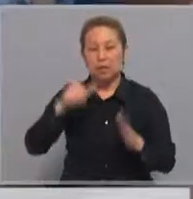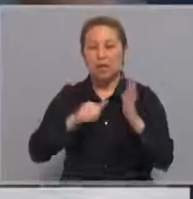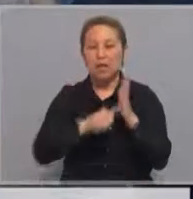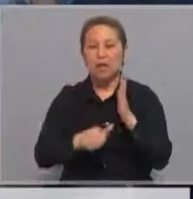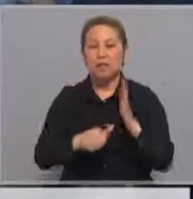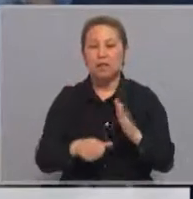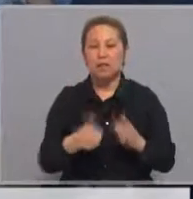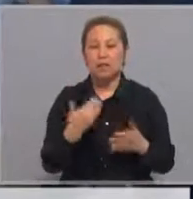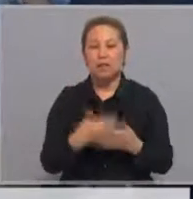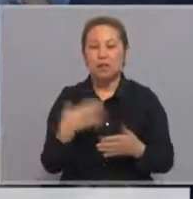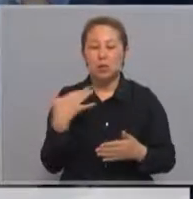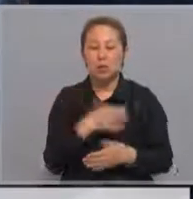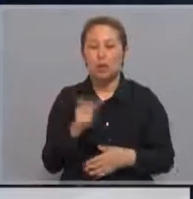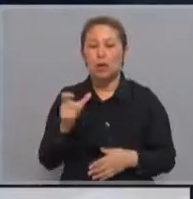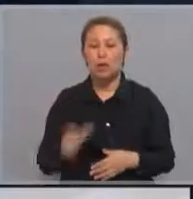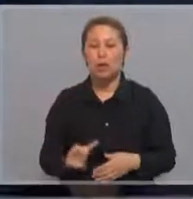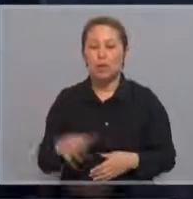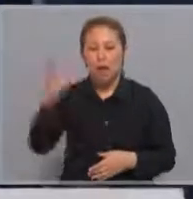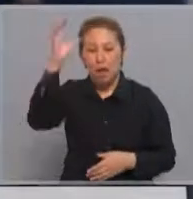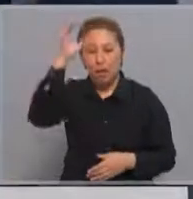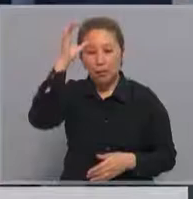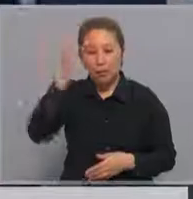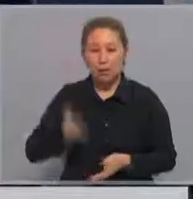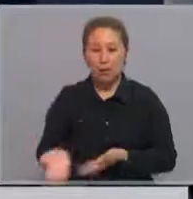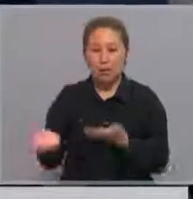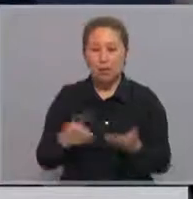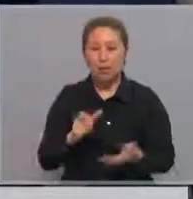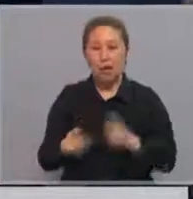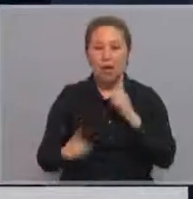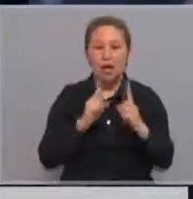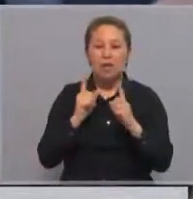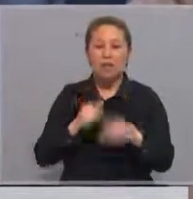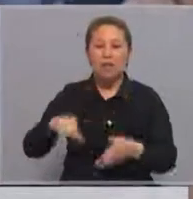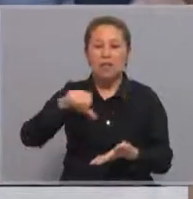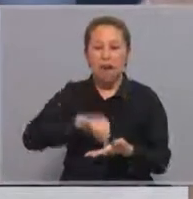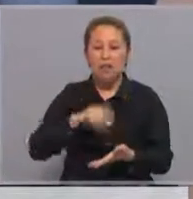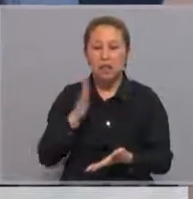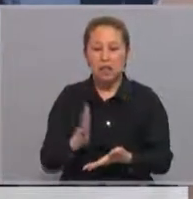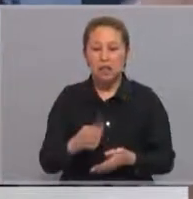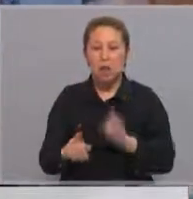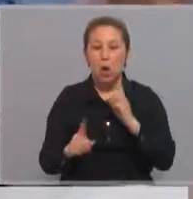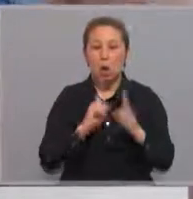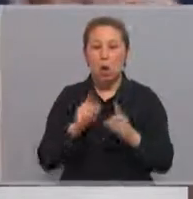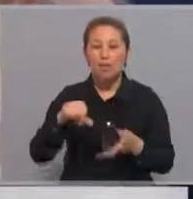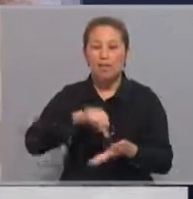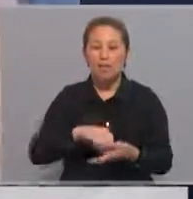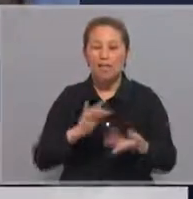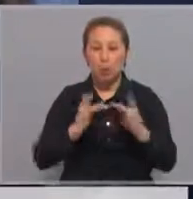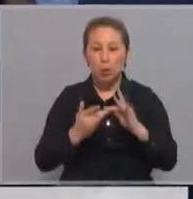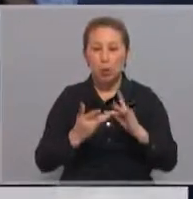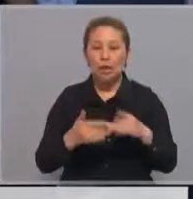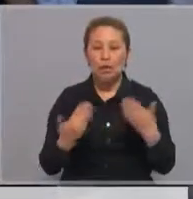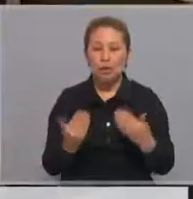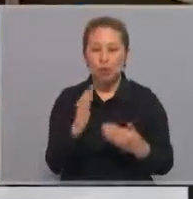60-тан аса көп адам, ғалымдар біздің конференциямызға қатысады. Біздің конференциямыз онлайн, офлайн